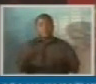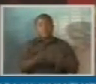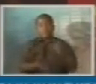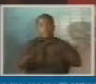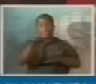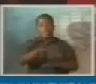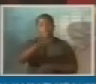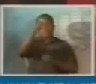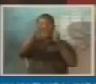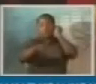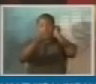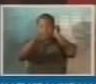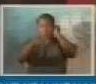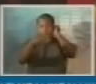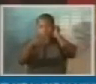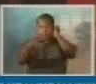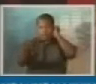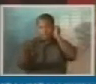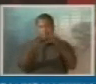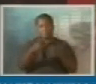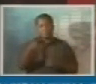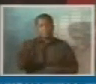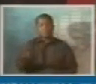Mwenyekiti, kura tupige ya wazi.